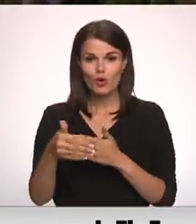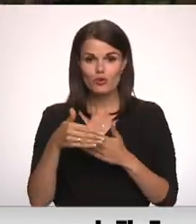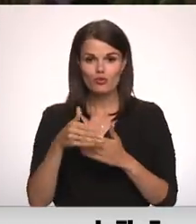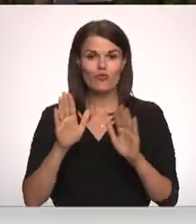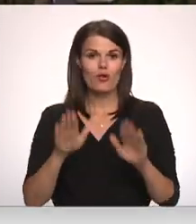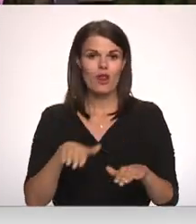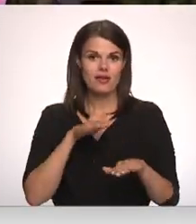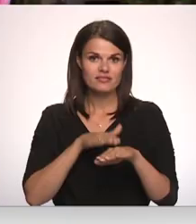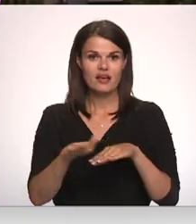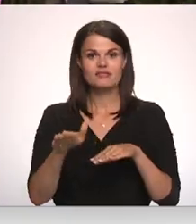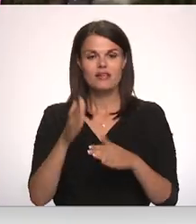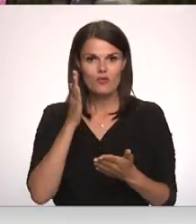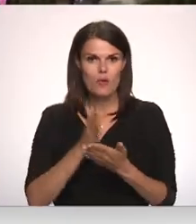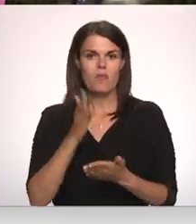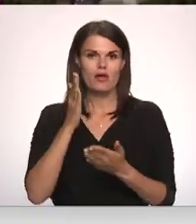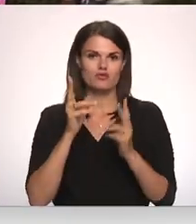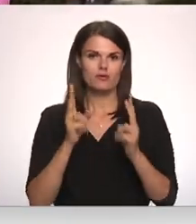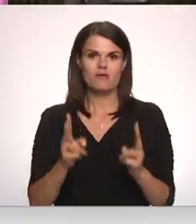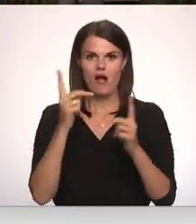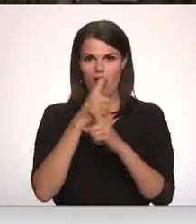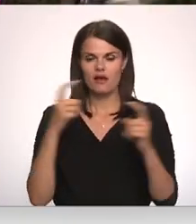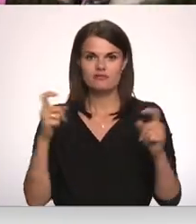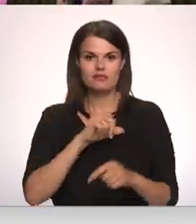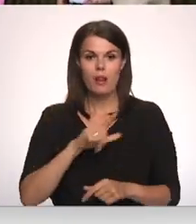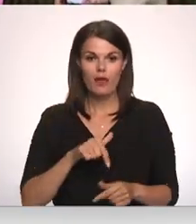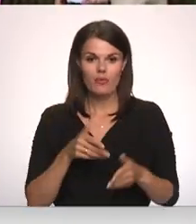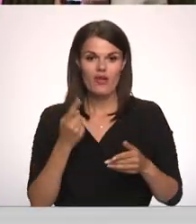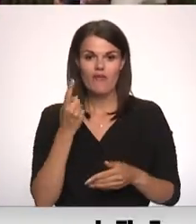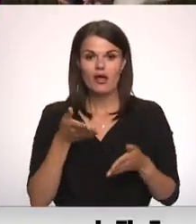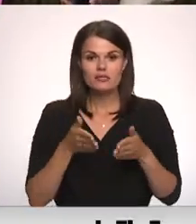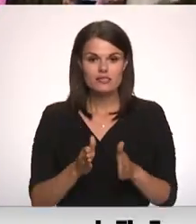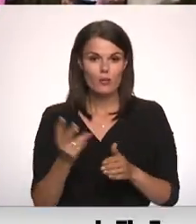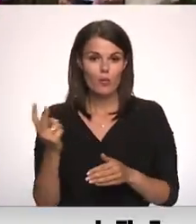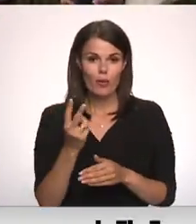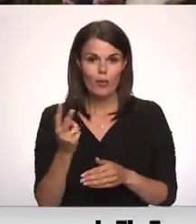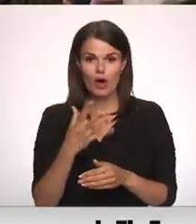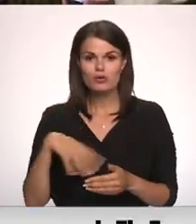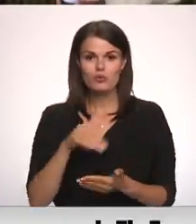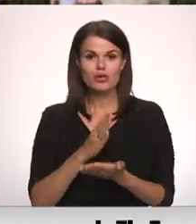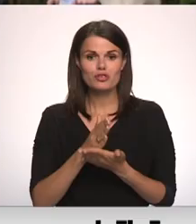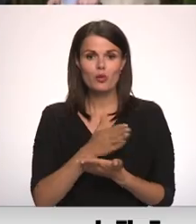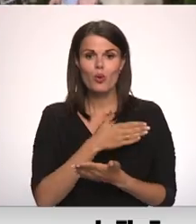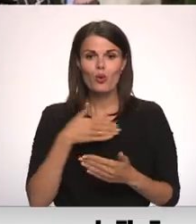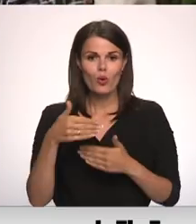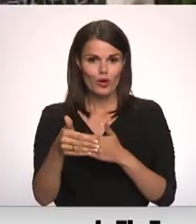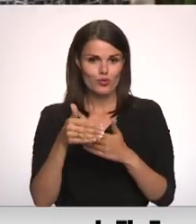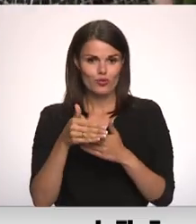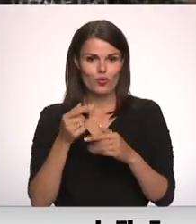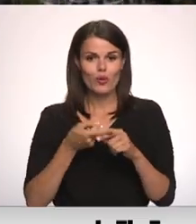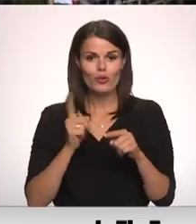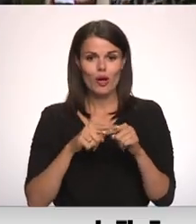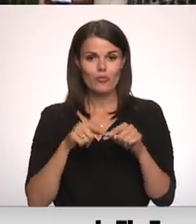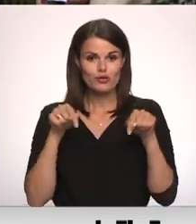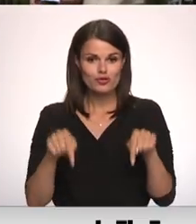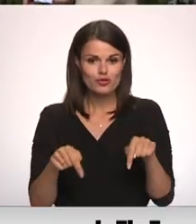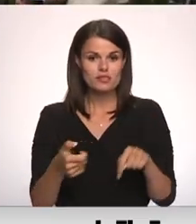sasniegtu, beidzot, kā atzīst Latvijā viendzimuma pārus. Es domāju, ka mēs esam ļoti tuvu, tāpēc šis gads, šis